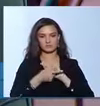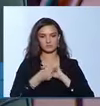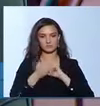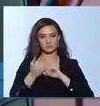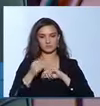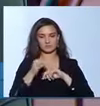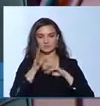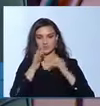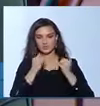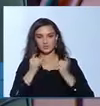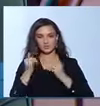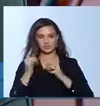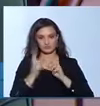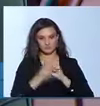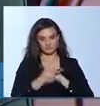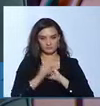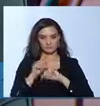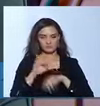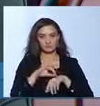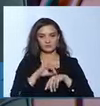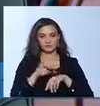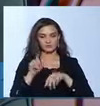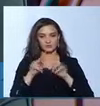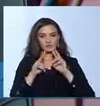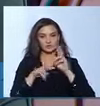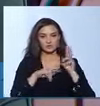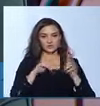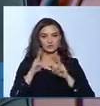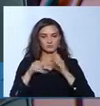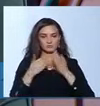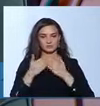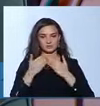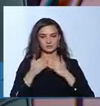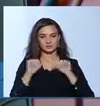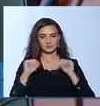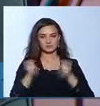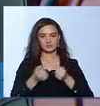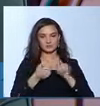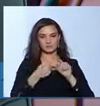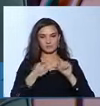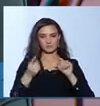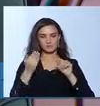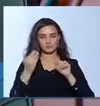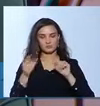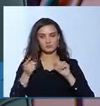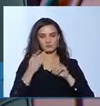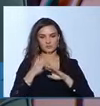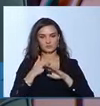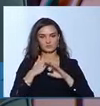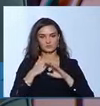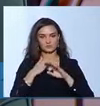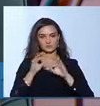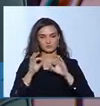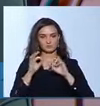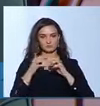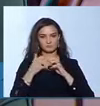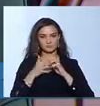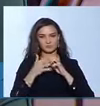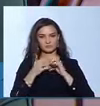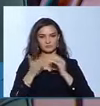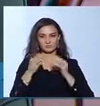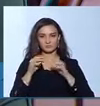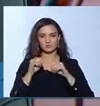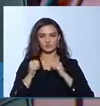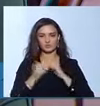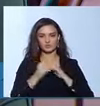სეზონის მიხედვით და აი პაციენტი უჩიოდეს, რომ მაგალითად ზამთრის განმავლობაში მას აქვს შედარებით ისეთი მშრალი,